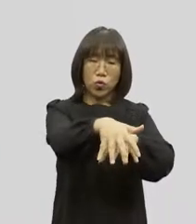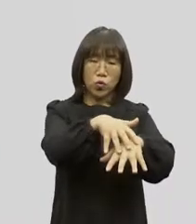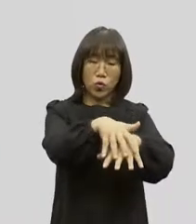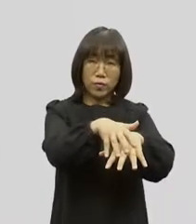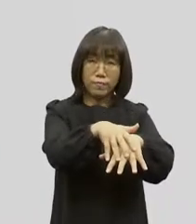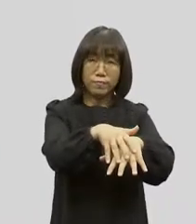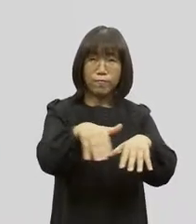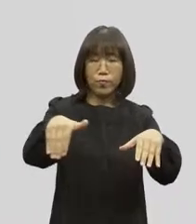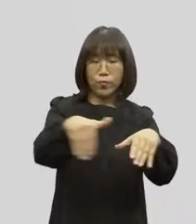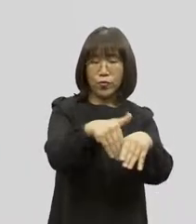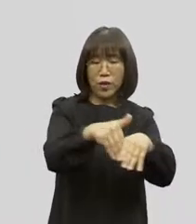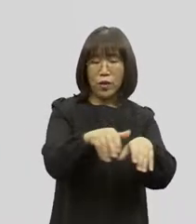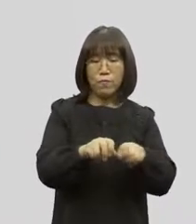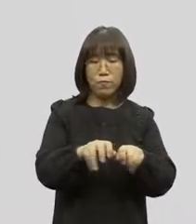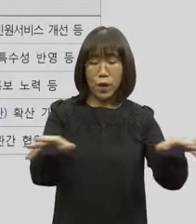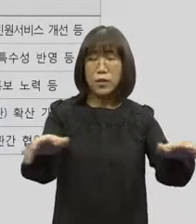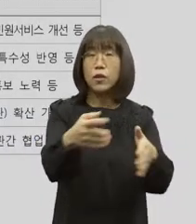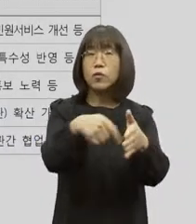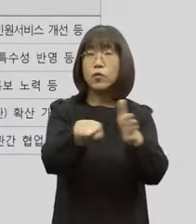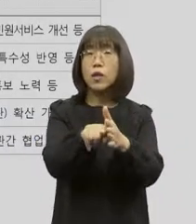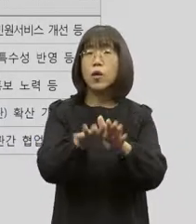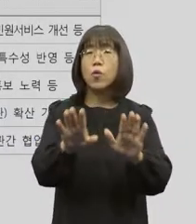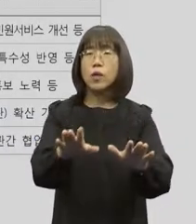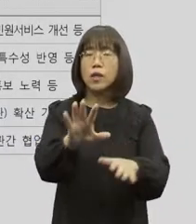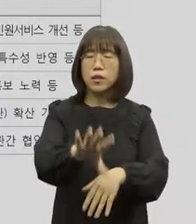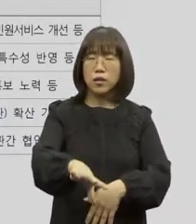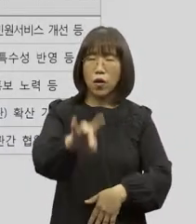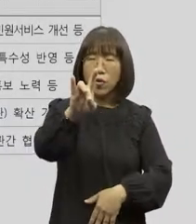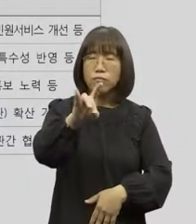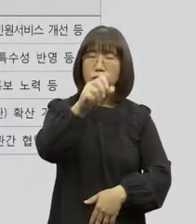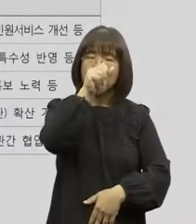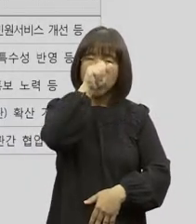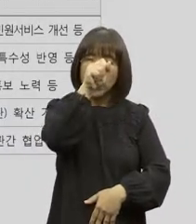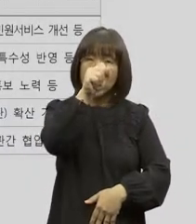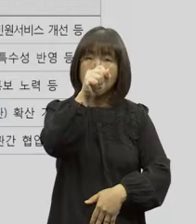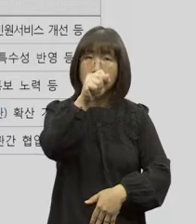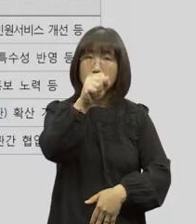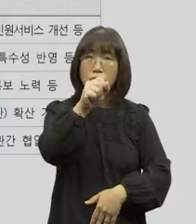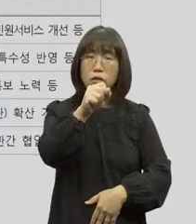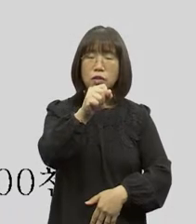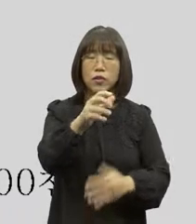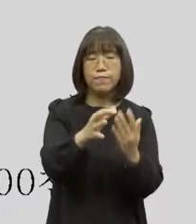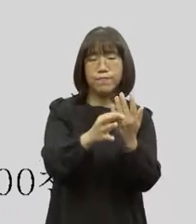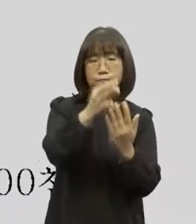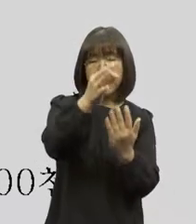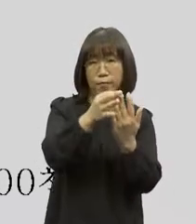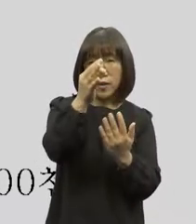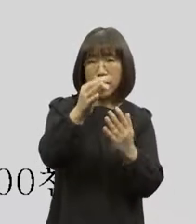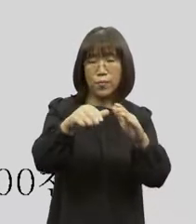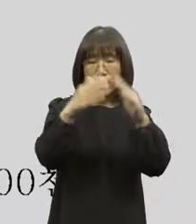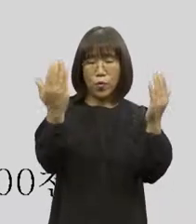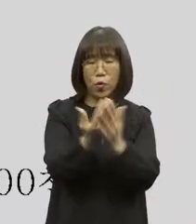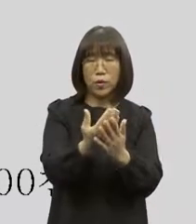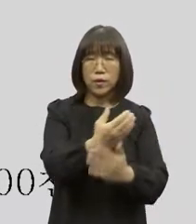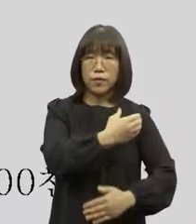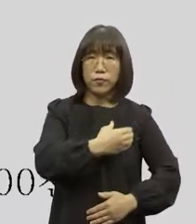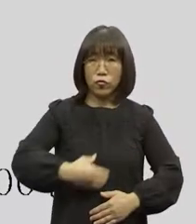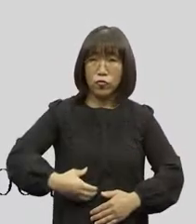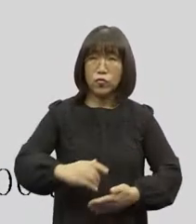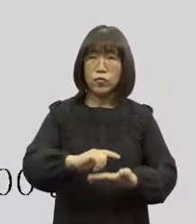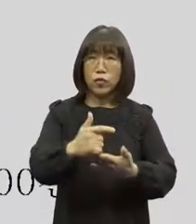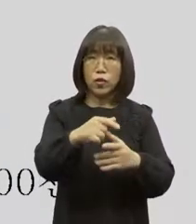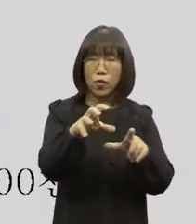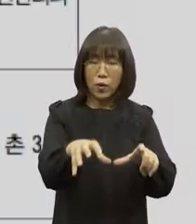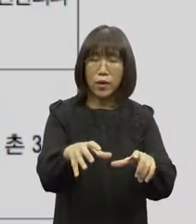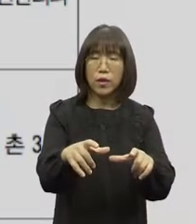혁신적인 조직 문화 확산을 위해 올해 처음 실시된 이번 우수 살의 선정은 전 부서와 동해서 제출된